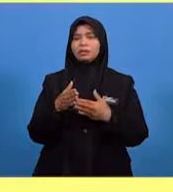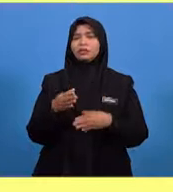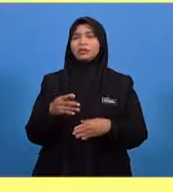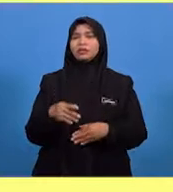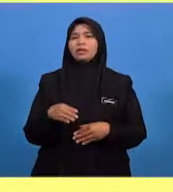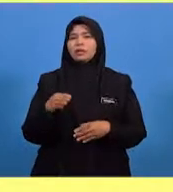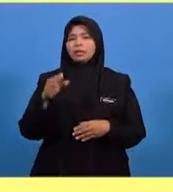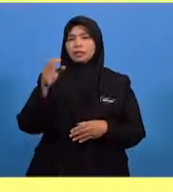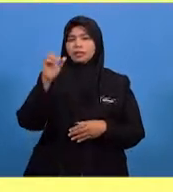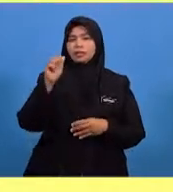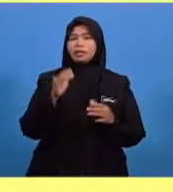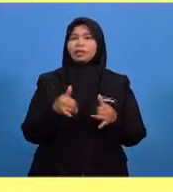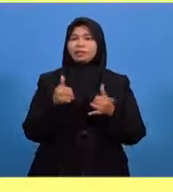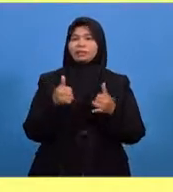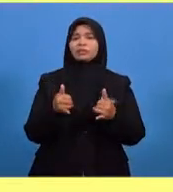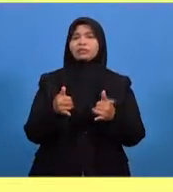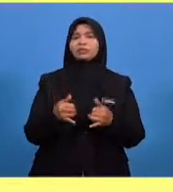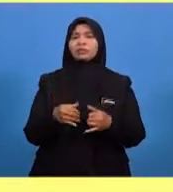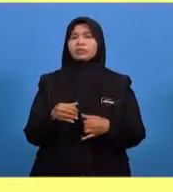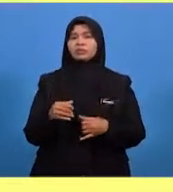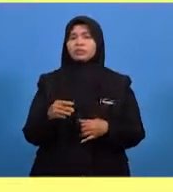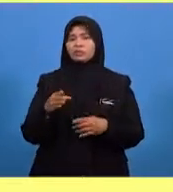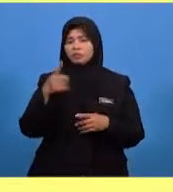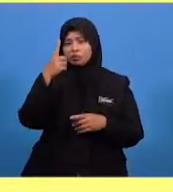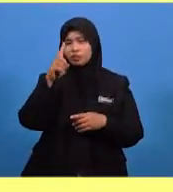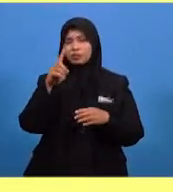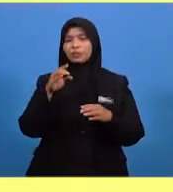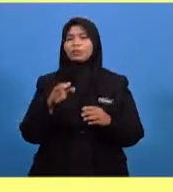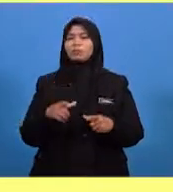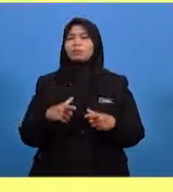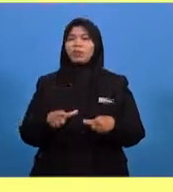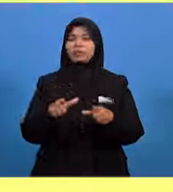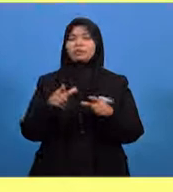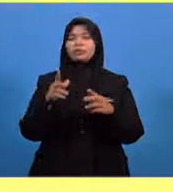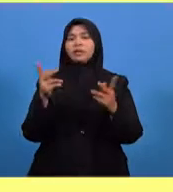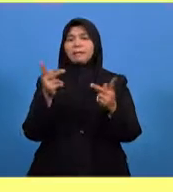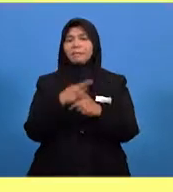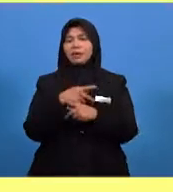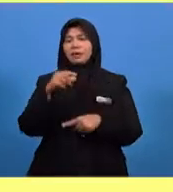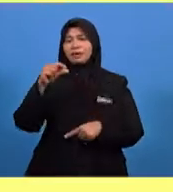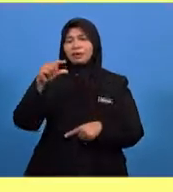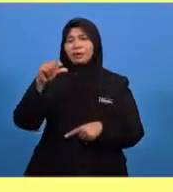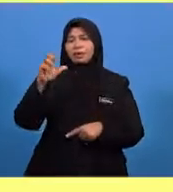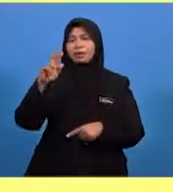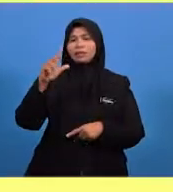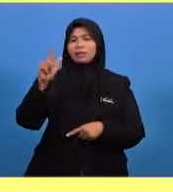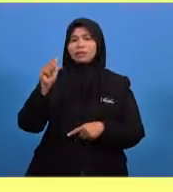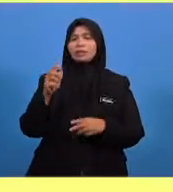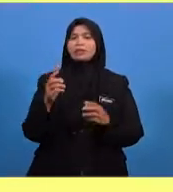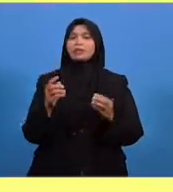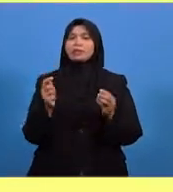paman atau es Ardi untuk melancarkan perang gerilya terhadap